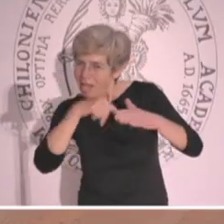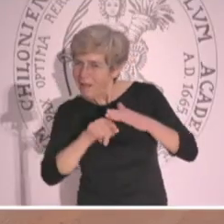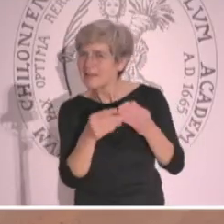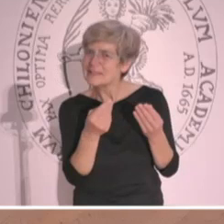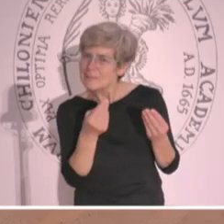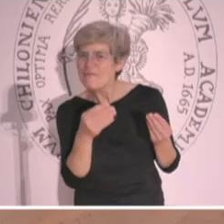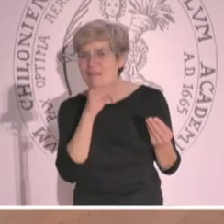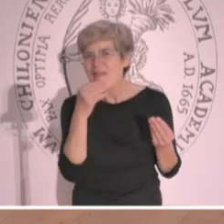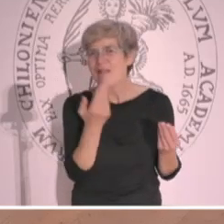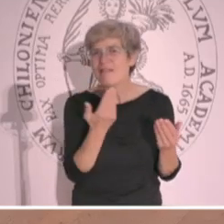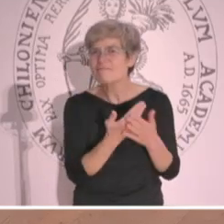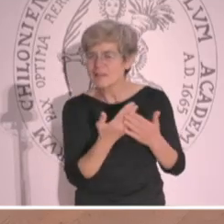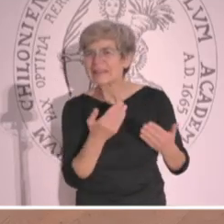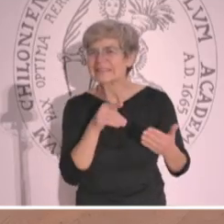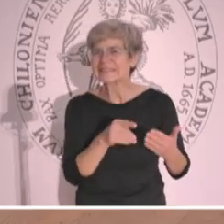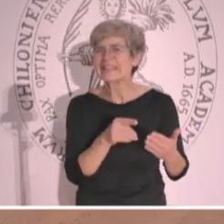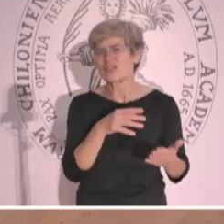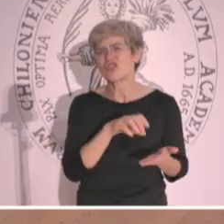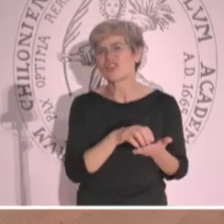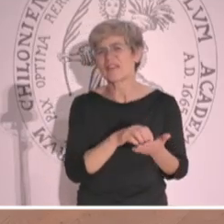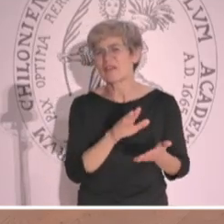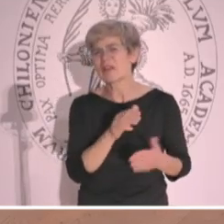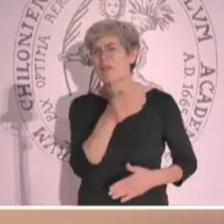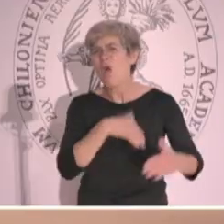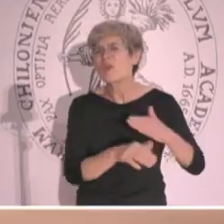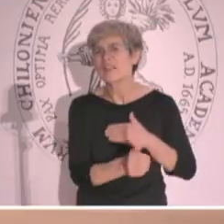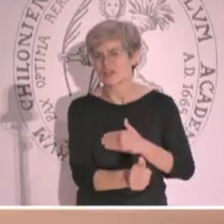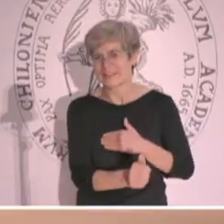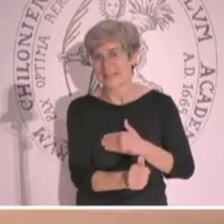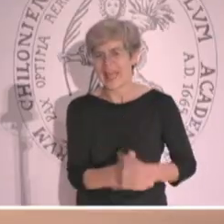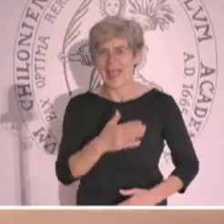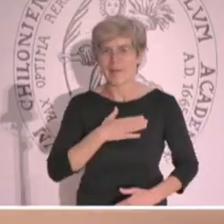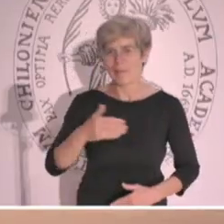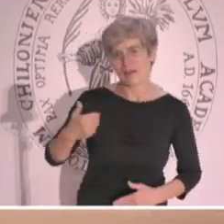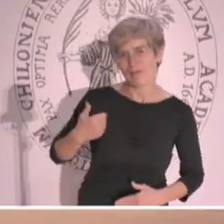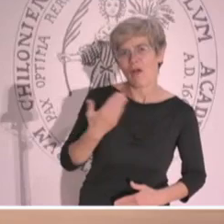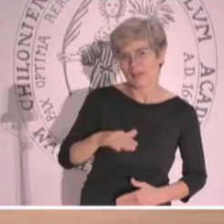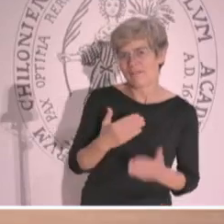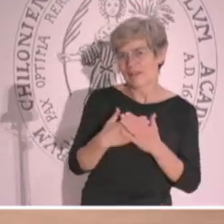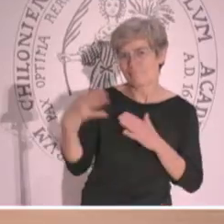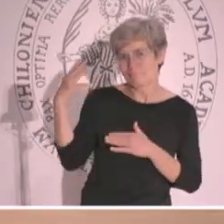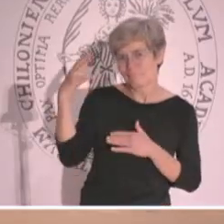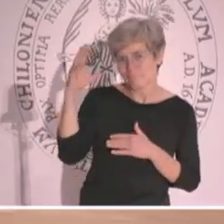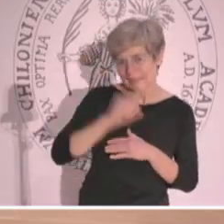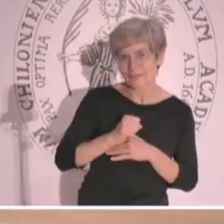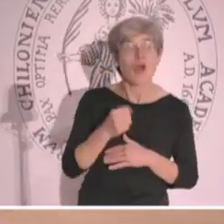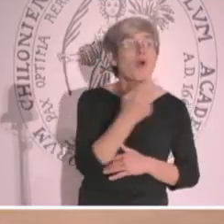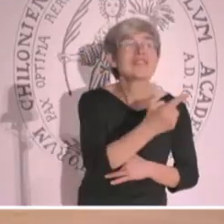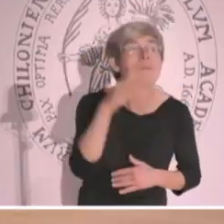vielerlei Hinsicht unterschätzt sind. Und Sie haben das aber erkannt und das ist großartig.